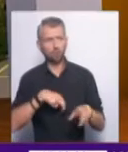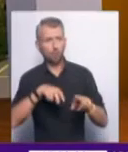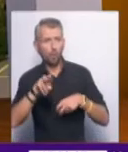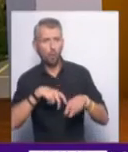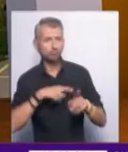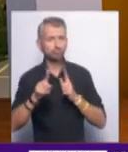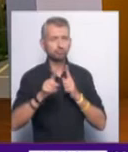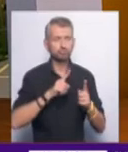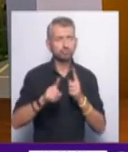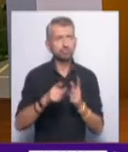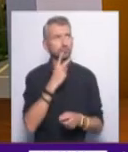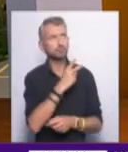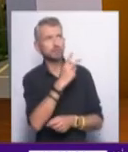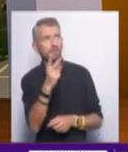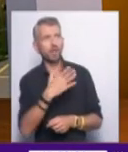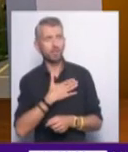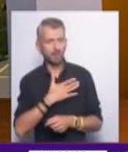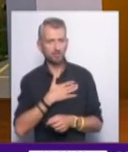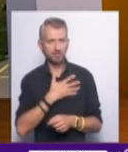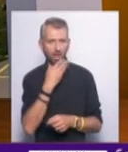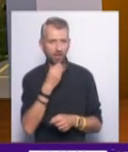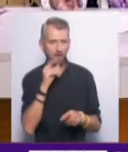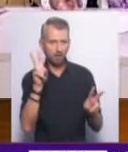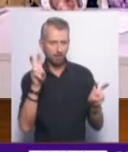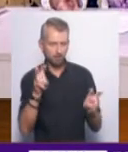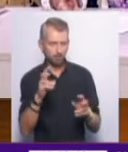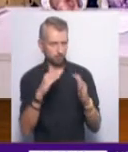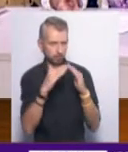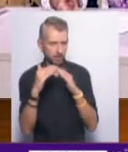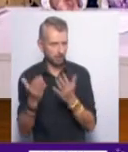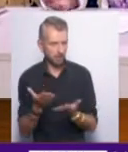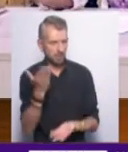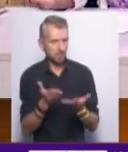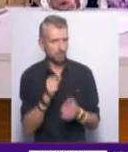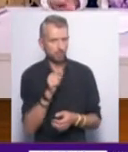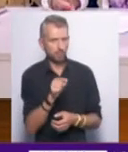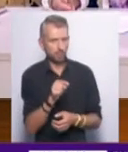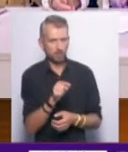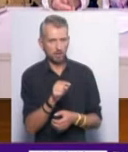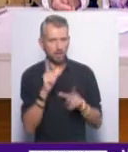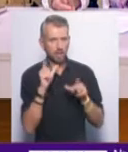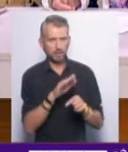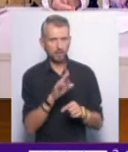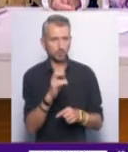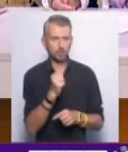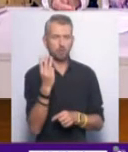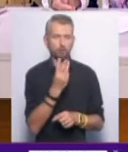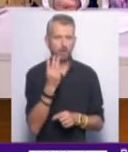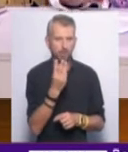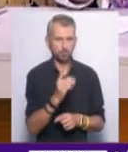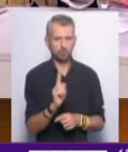дивляться наші гарні будинки. І, ну, мабуть, вони не їдуть на Троєщину для того,